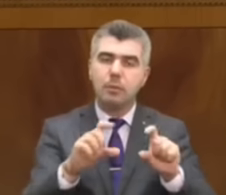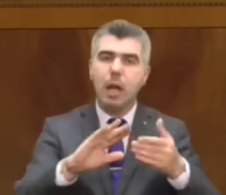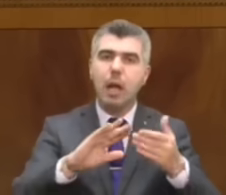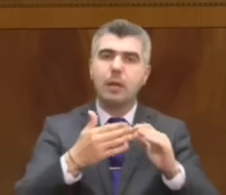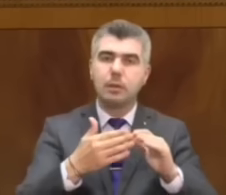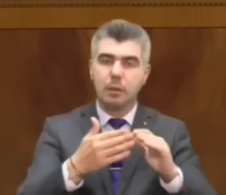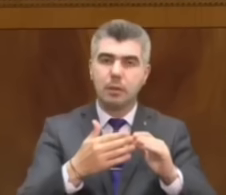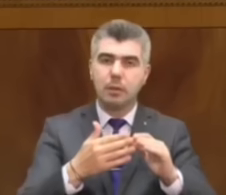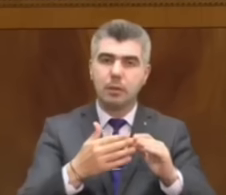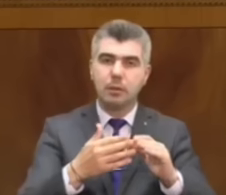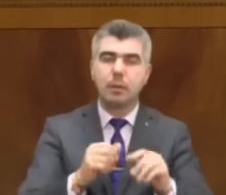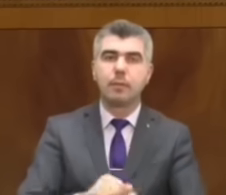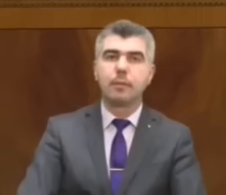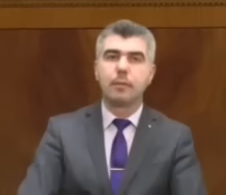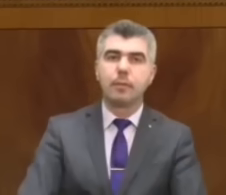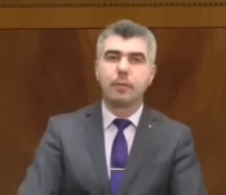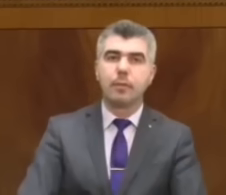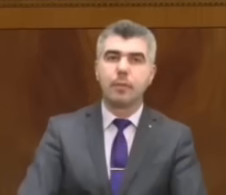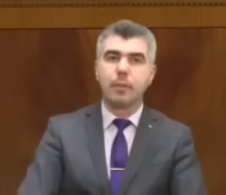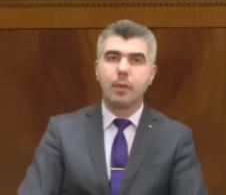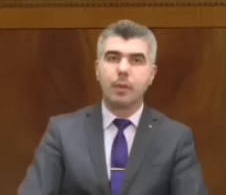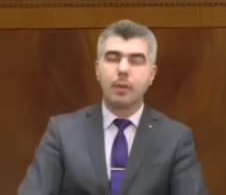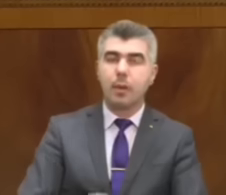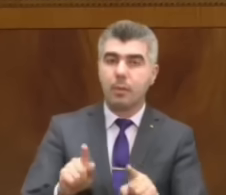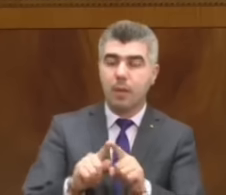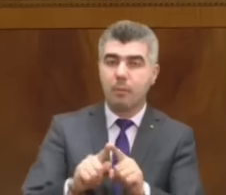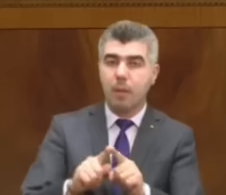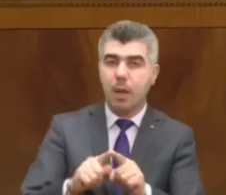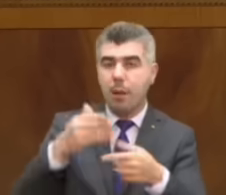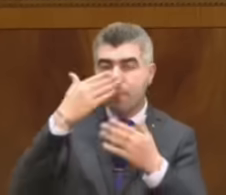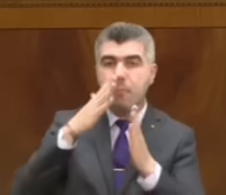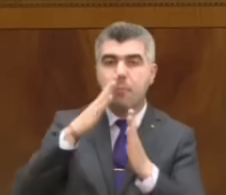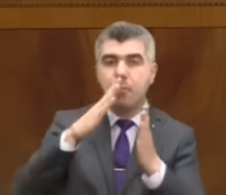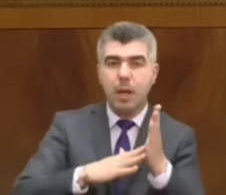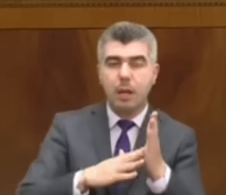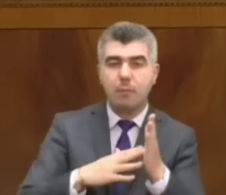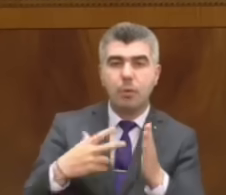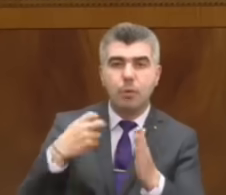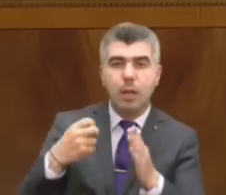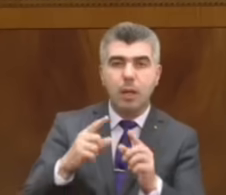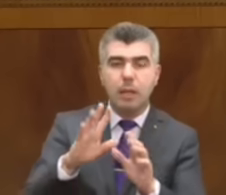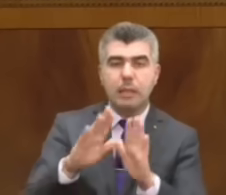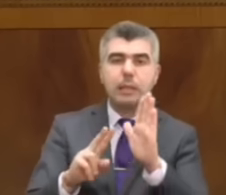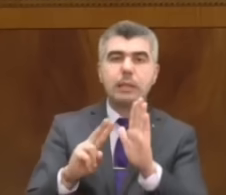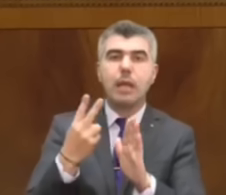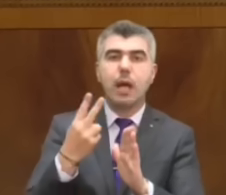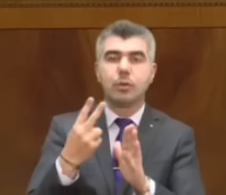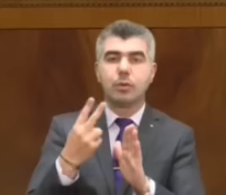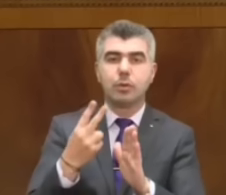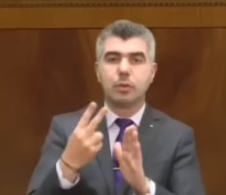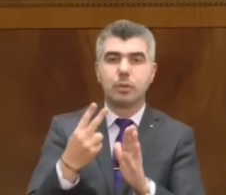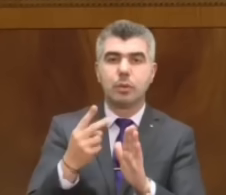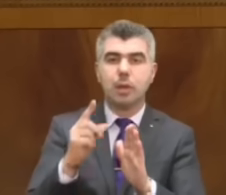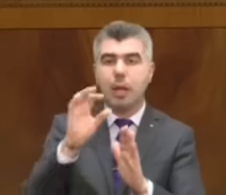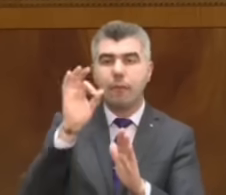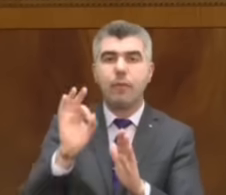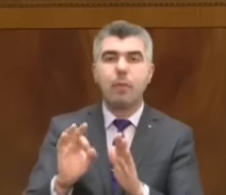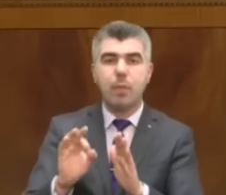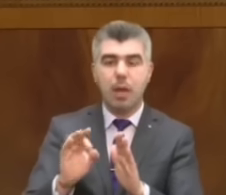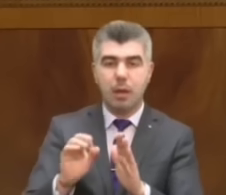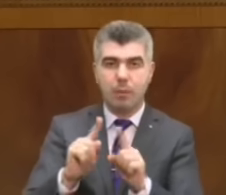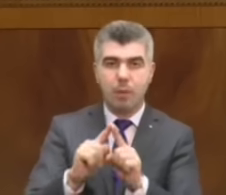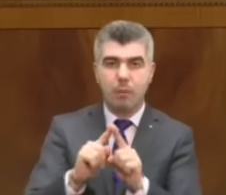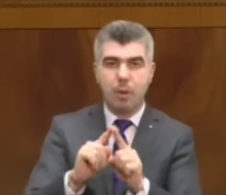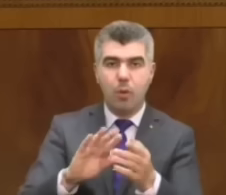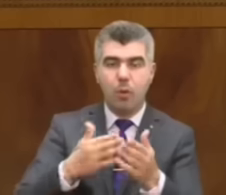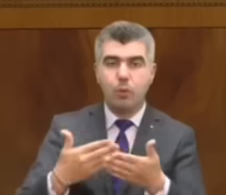رخص مكنات المغرب في واحد الوقت باش تربح 12 نقطه في الترتيب ديال دوين بيزنس. اليوم